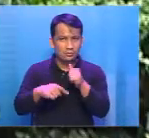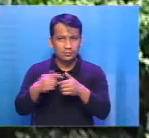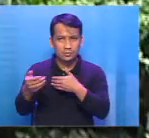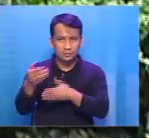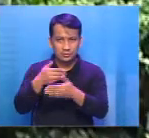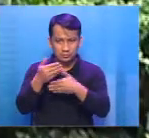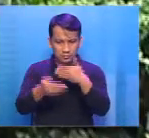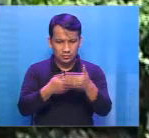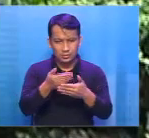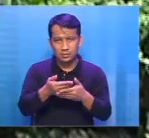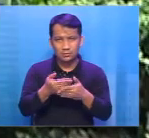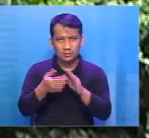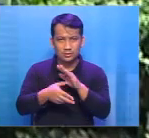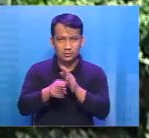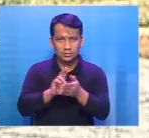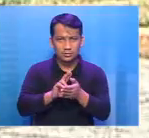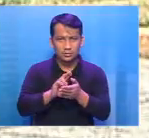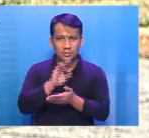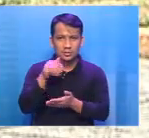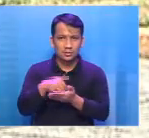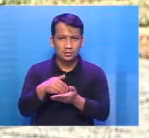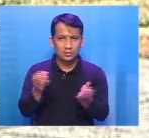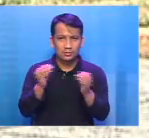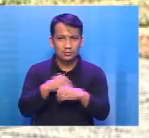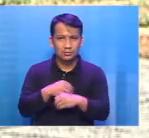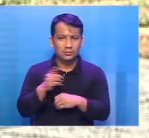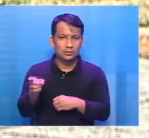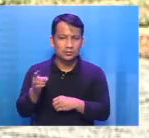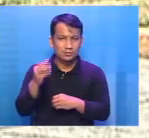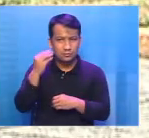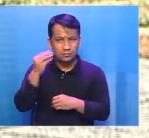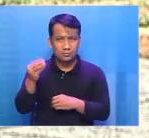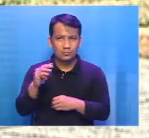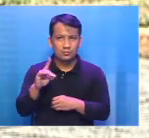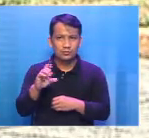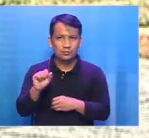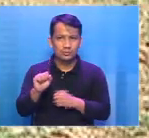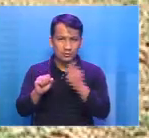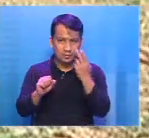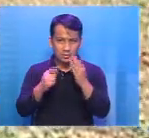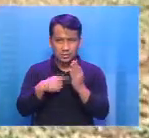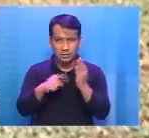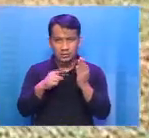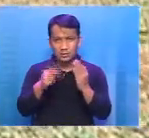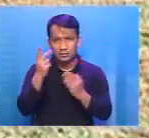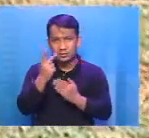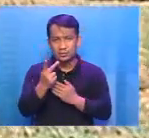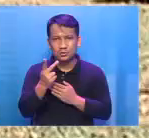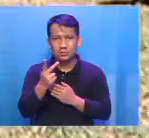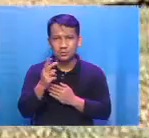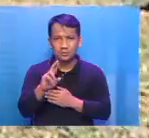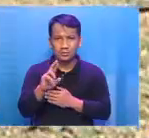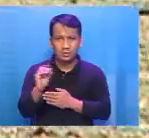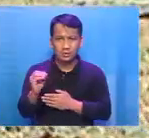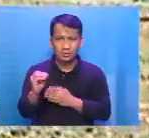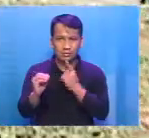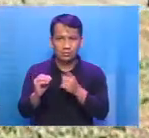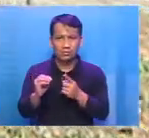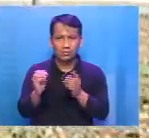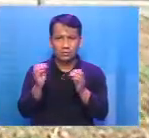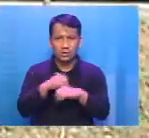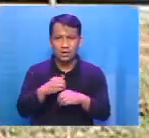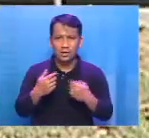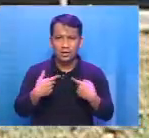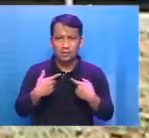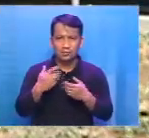sa conformance review ng central office ang naturang module. Sinisiyasat na nila sa regional office na naglabas nito kung meron